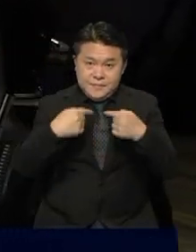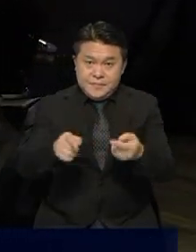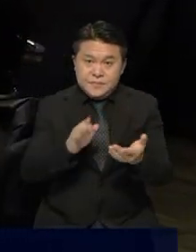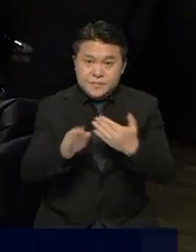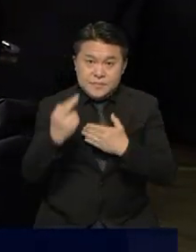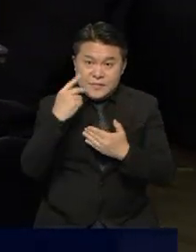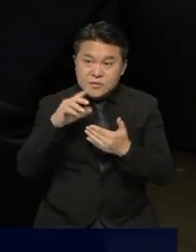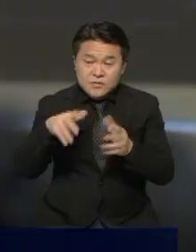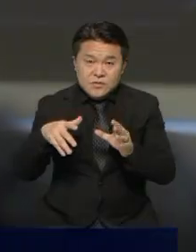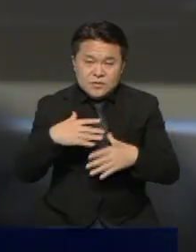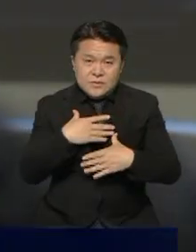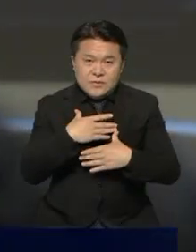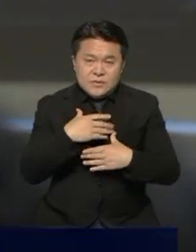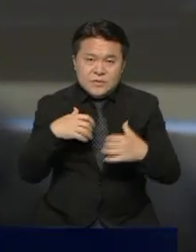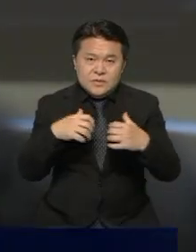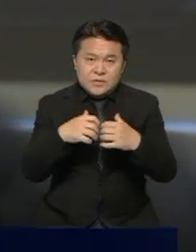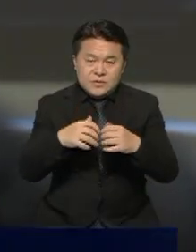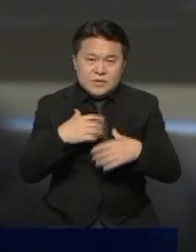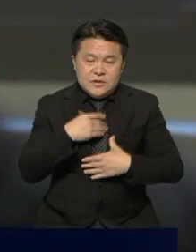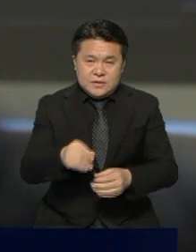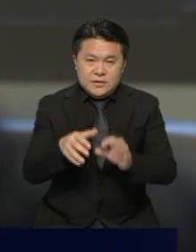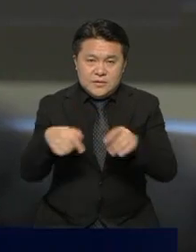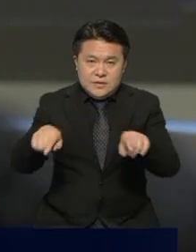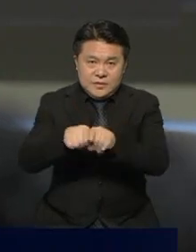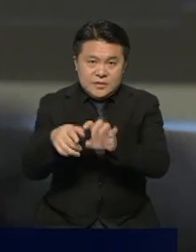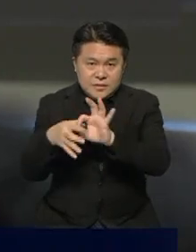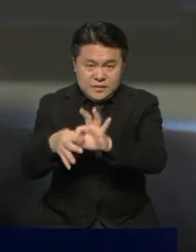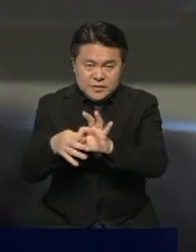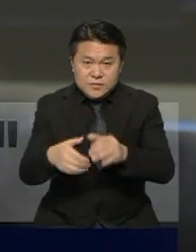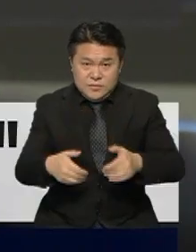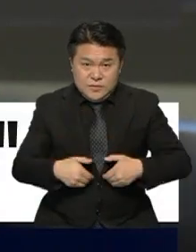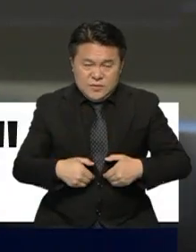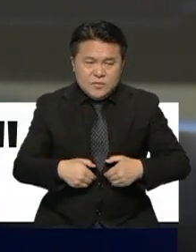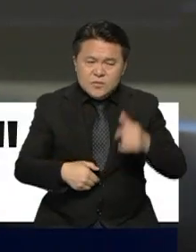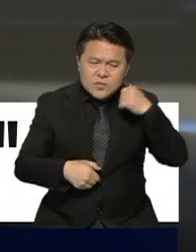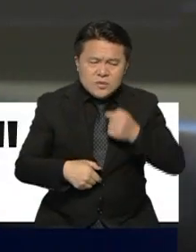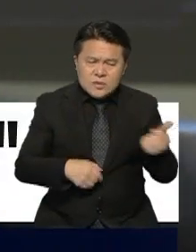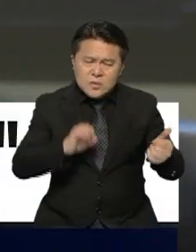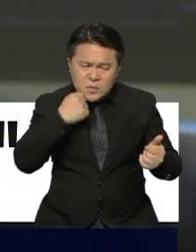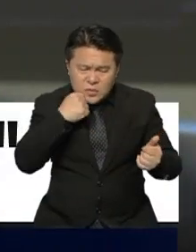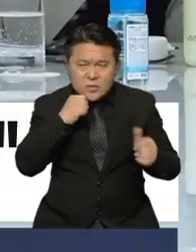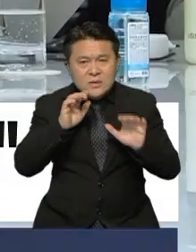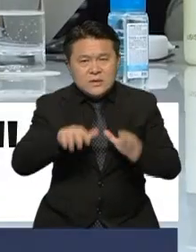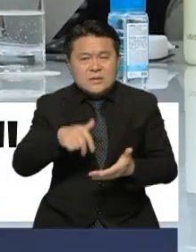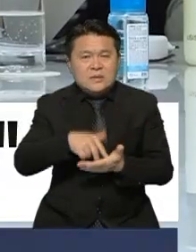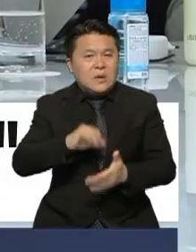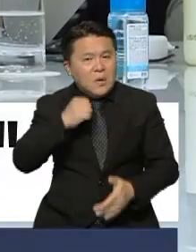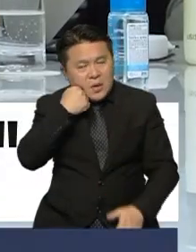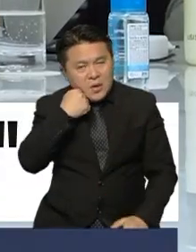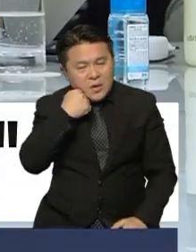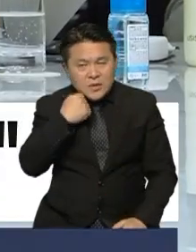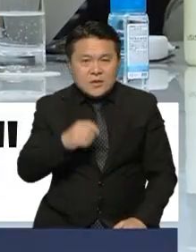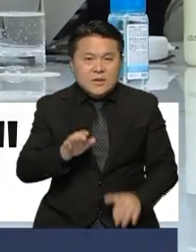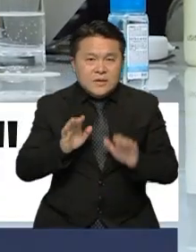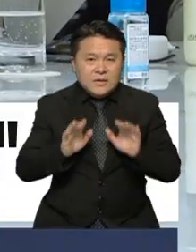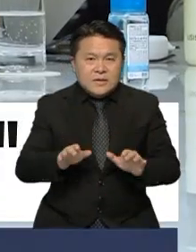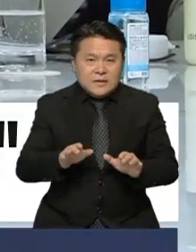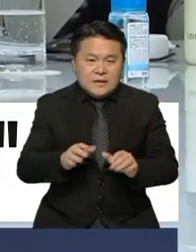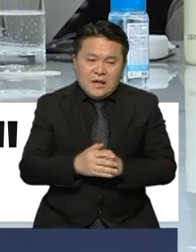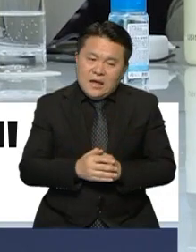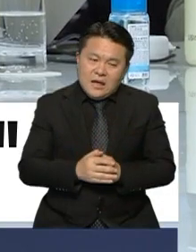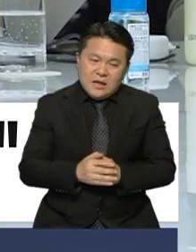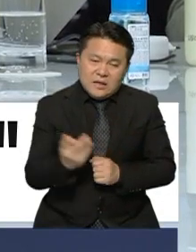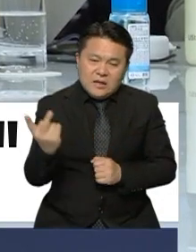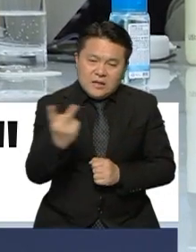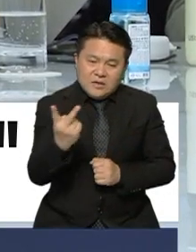미국과 안보 동맹도 중요하고 중국을 소홀히 하고 배척할 수 없는 딜레마 상황이라며 지금처럼 G2 갈등이